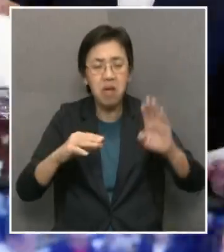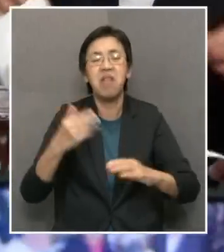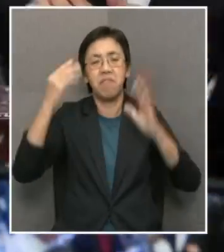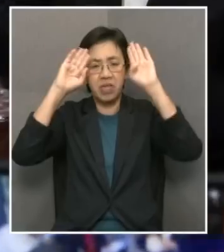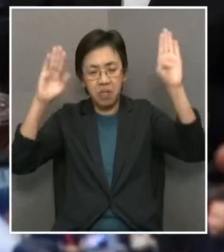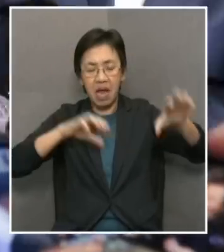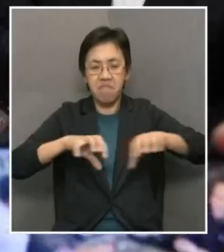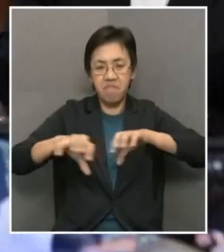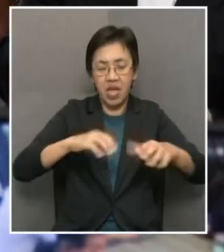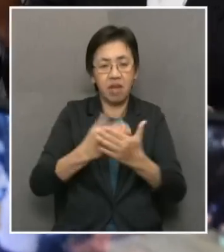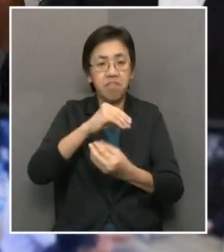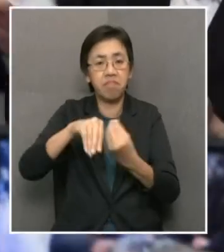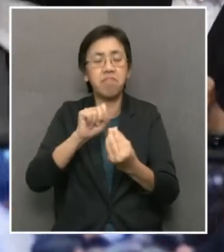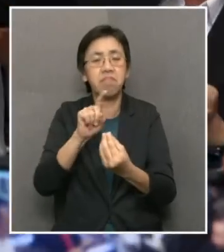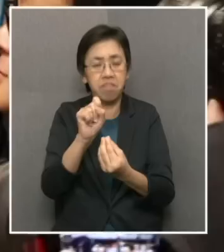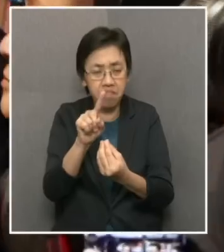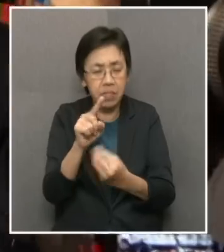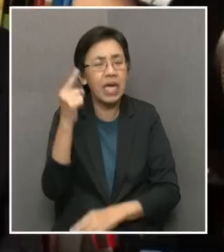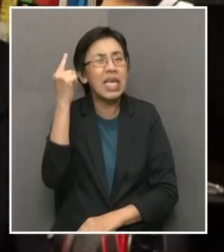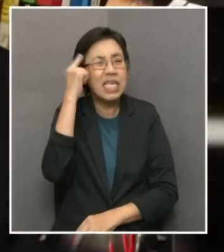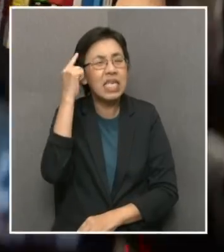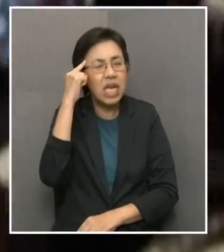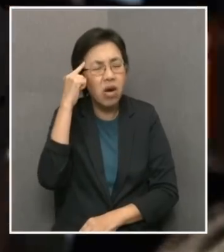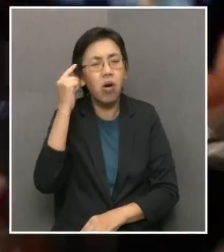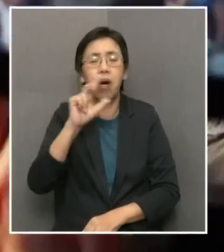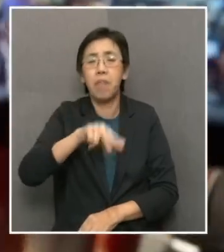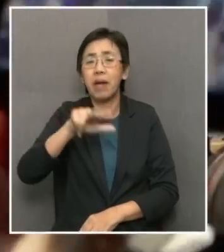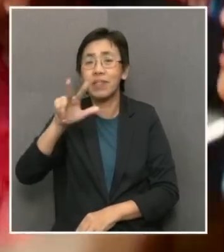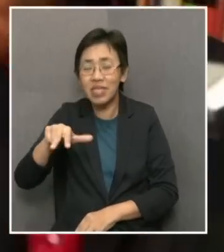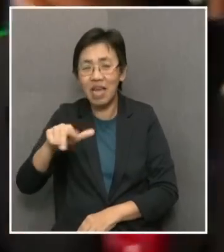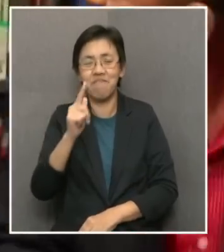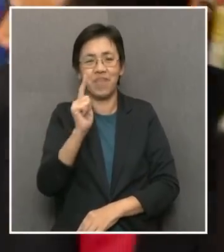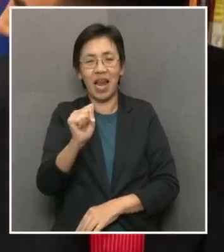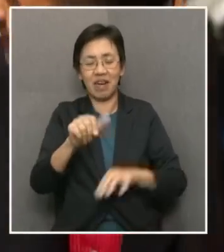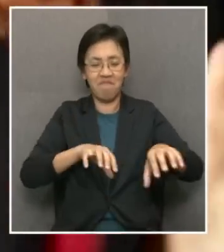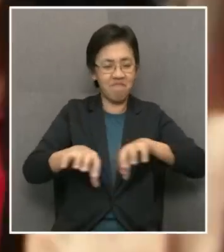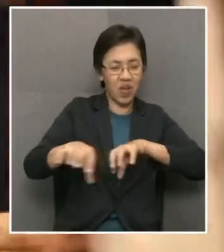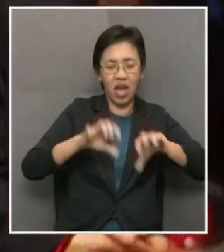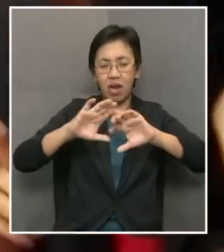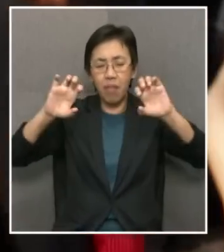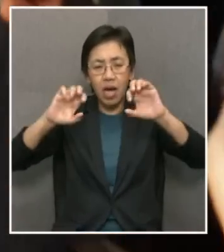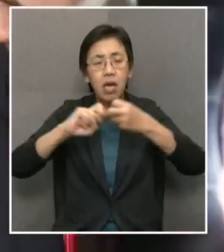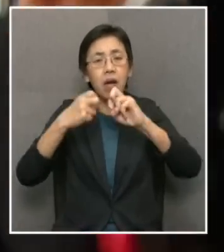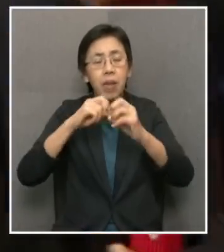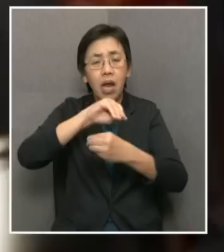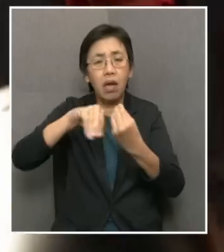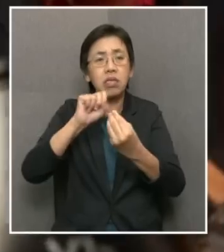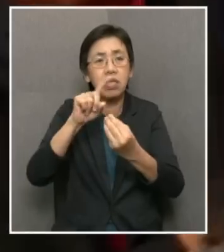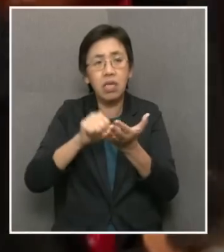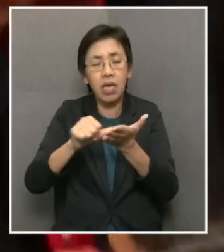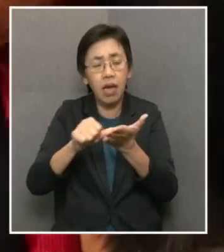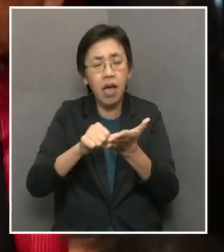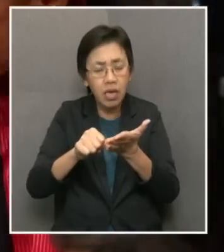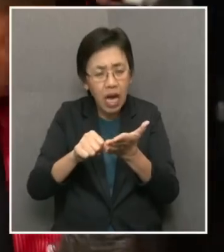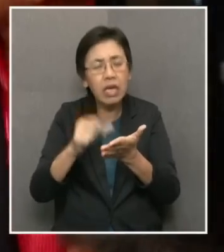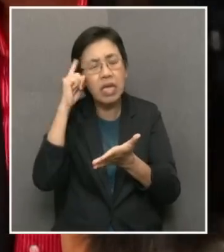ด้านเศรษฐกิจตนจึงคิดว่าภายใต้การนำของพรรคเพื่อไทยกลไกในการแก้ปัญหาเศรษฐกิจต่างๆน่าจะ